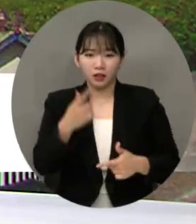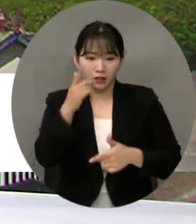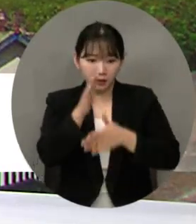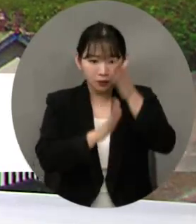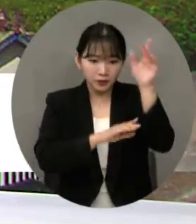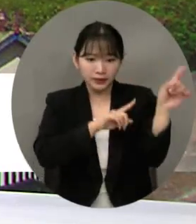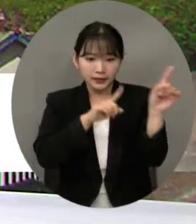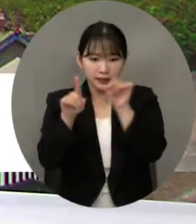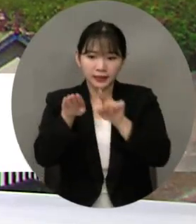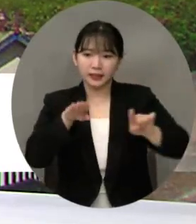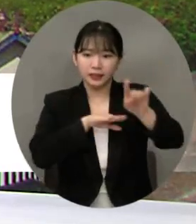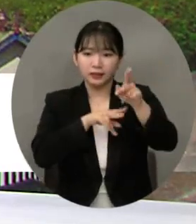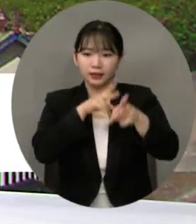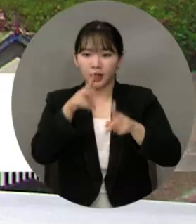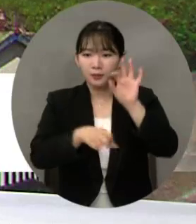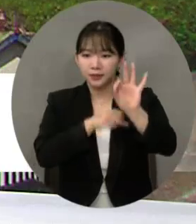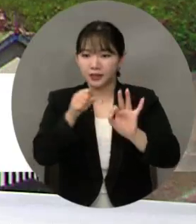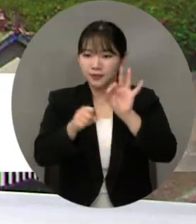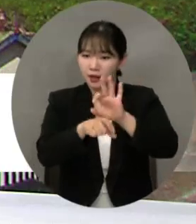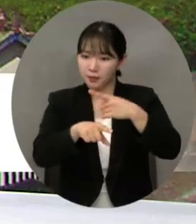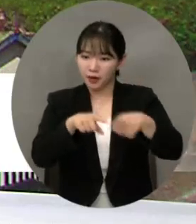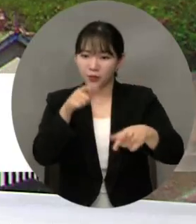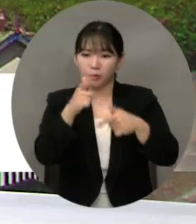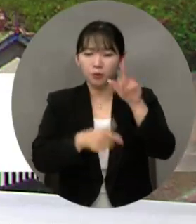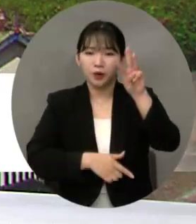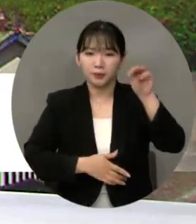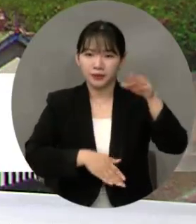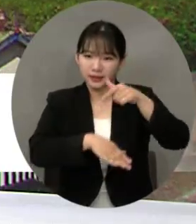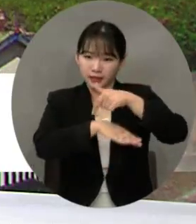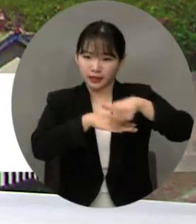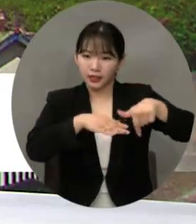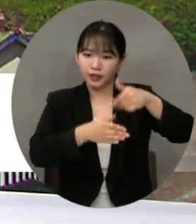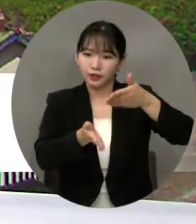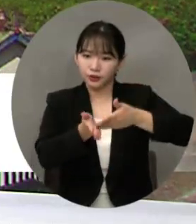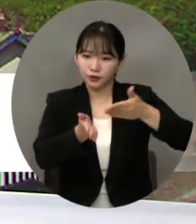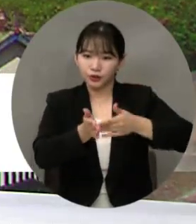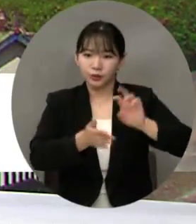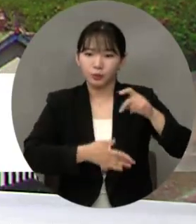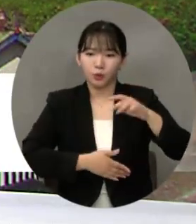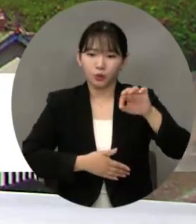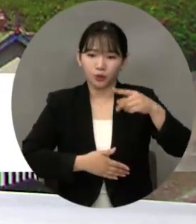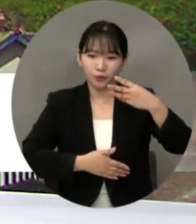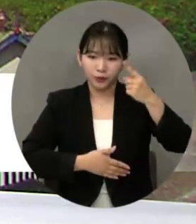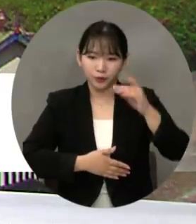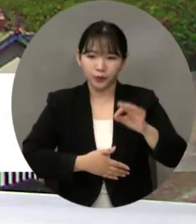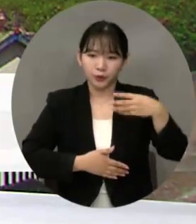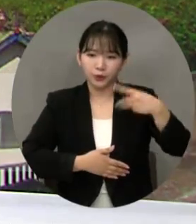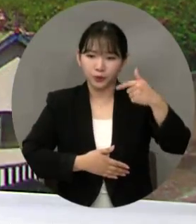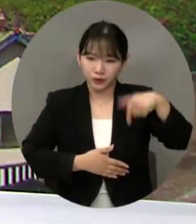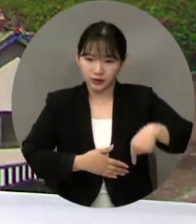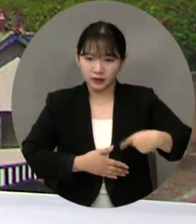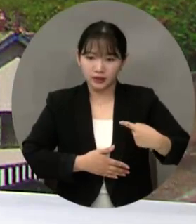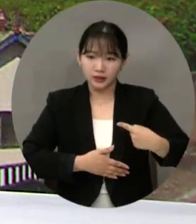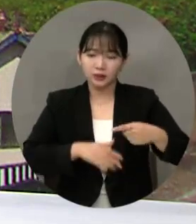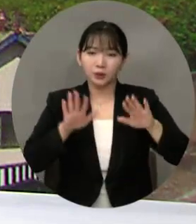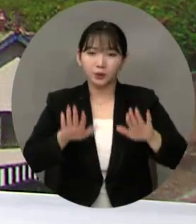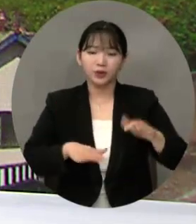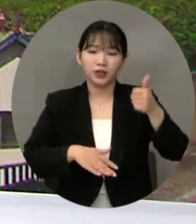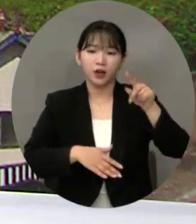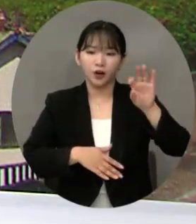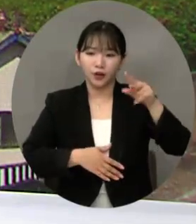도시재생 선도사업 10년을 진단하는 목포 MBC 기획보도 목원동 로그. 오늘은 허연주 앵커가 빈집 조사의